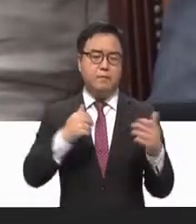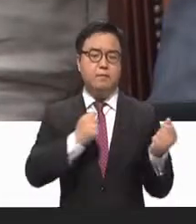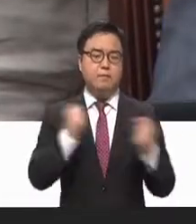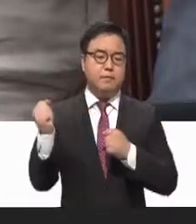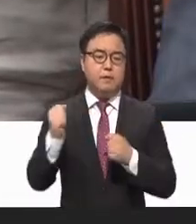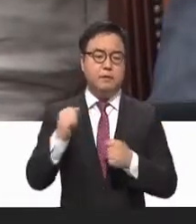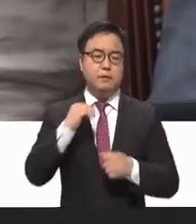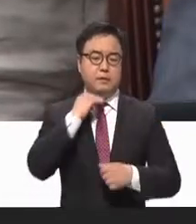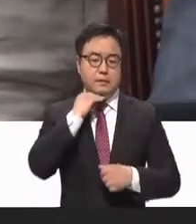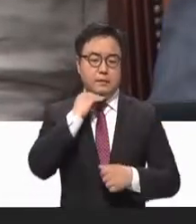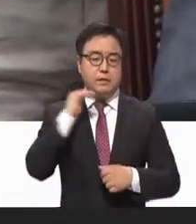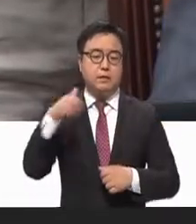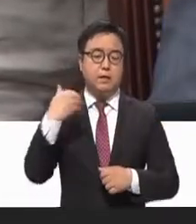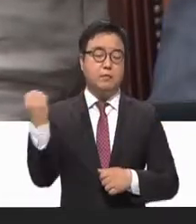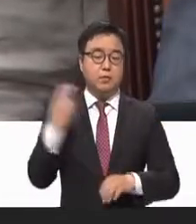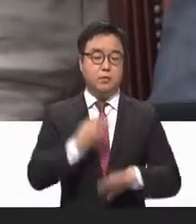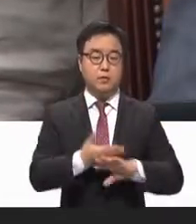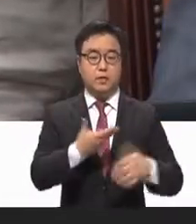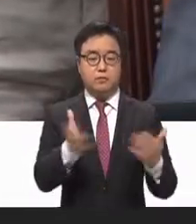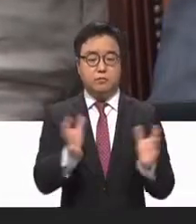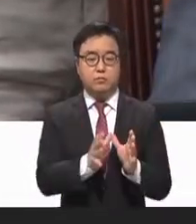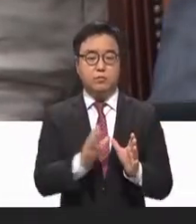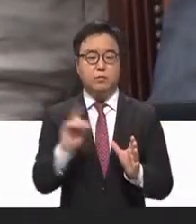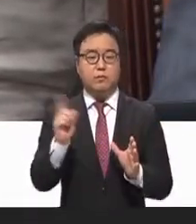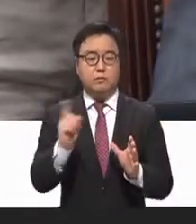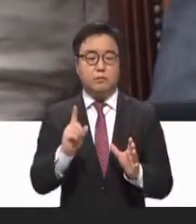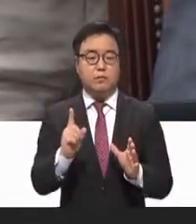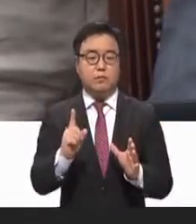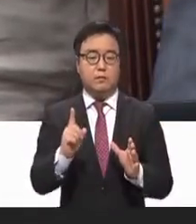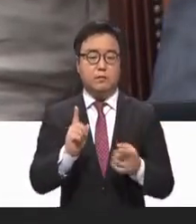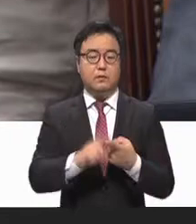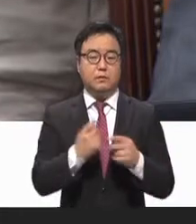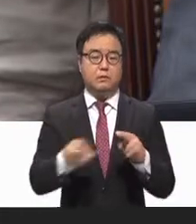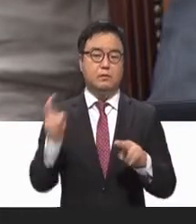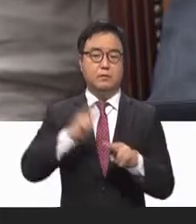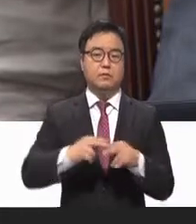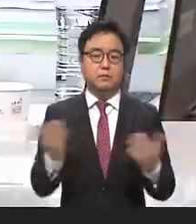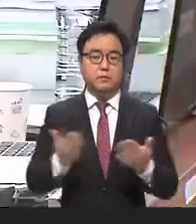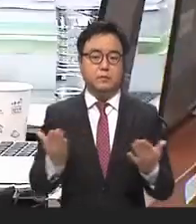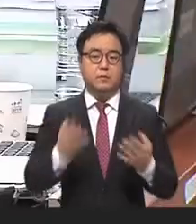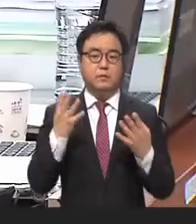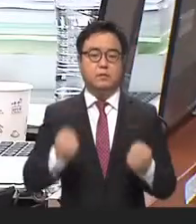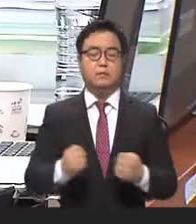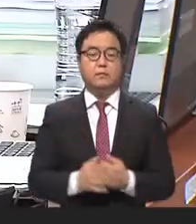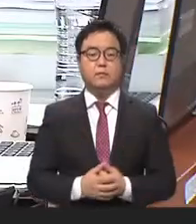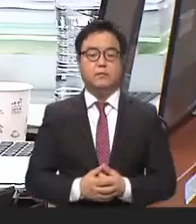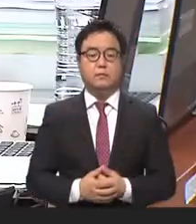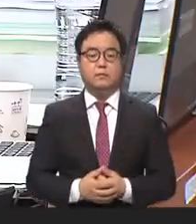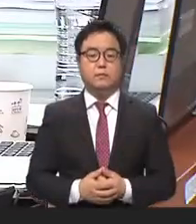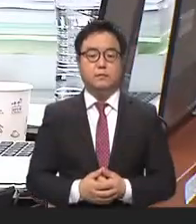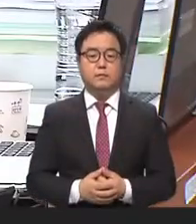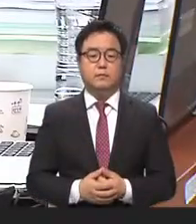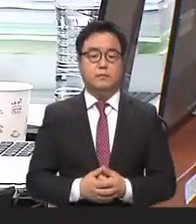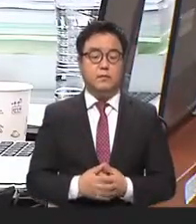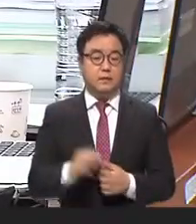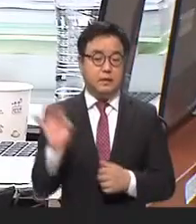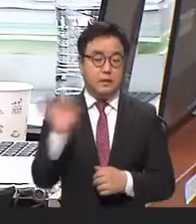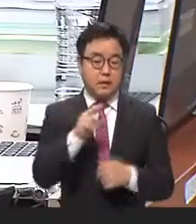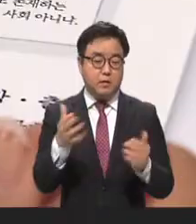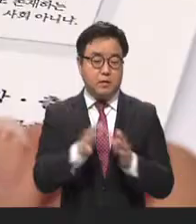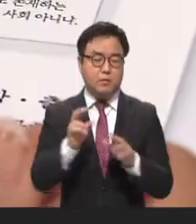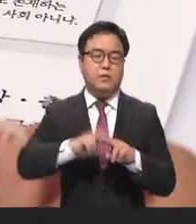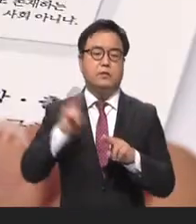좀 지나면 다시 또 어떤 부서에 그런 경우들이 여러번 있었습니다 야권은 나 정관에 대해